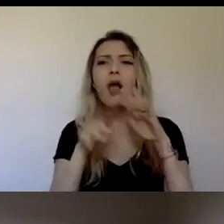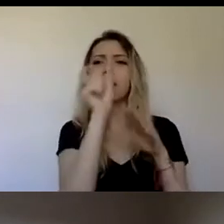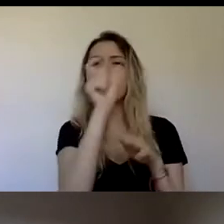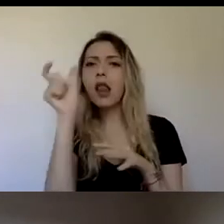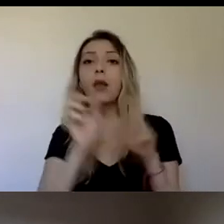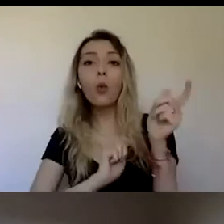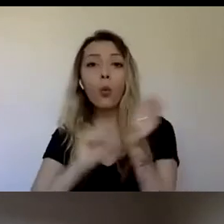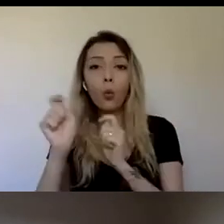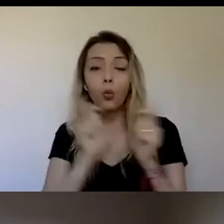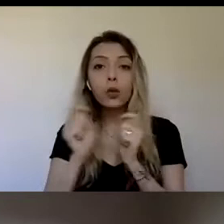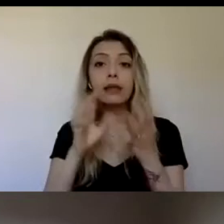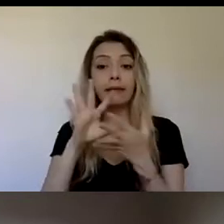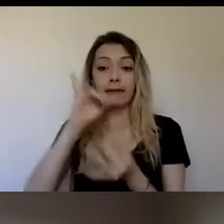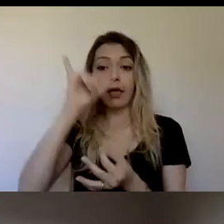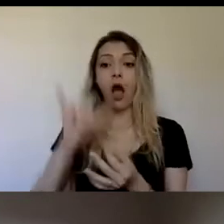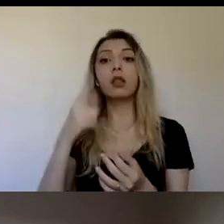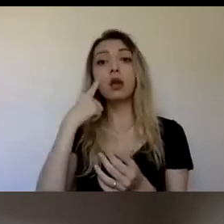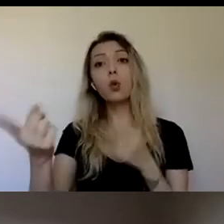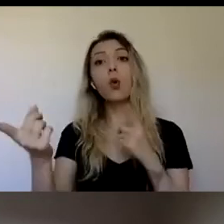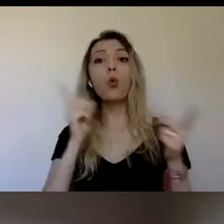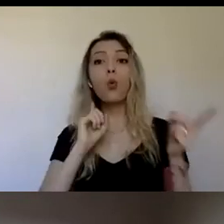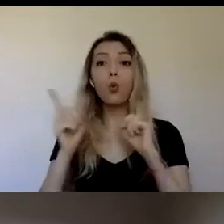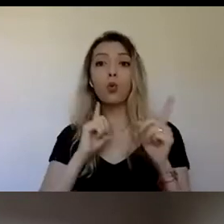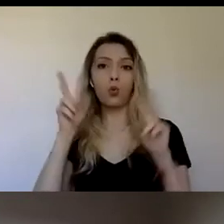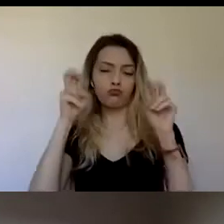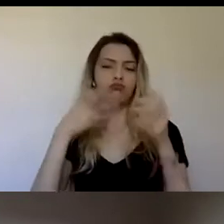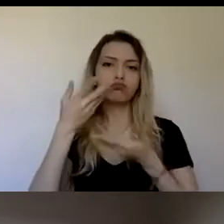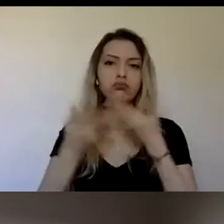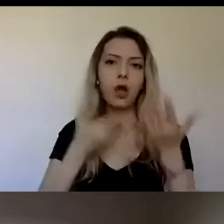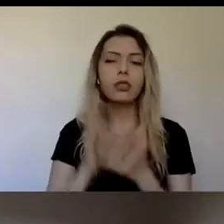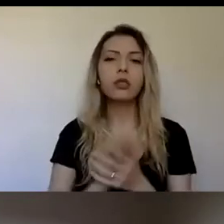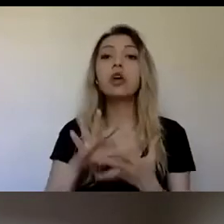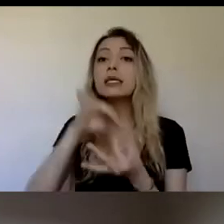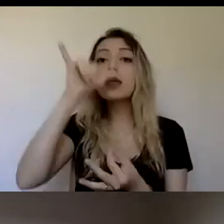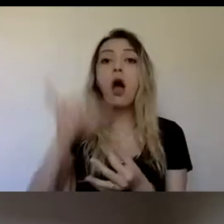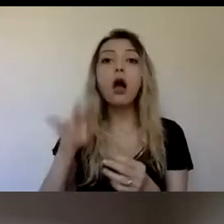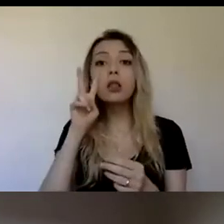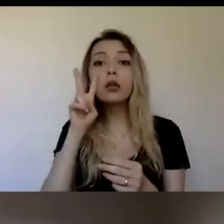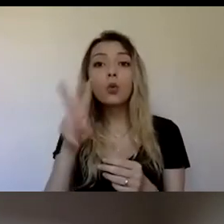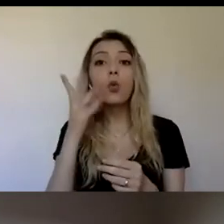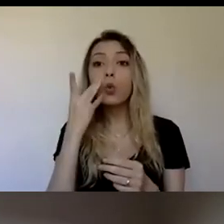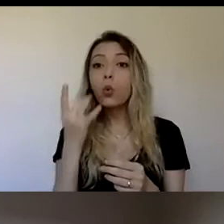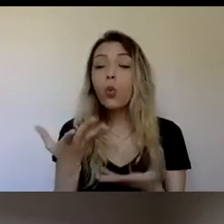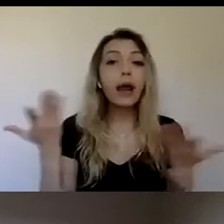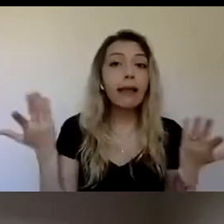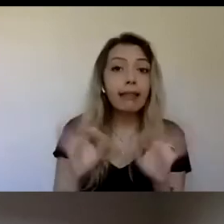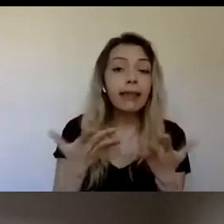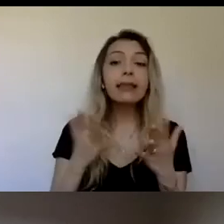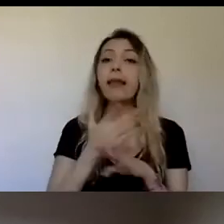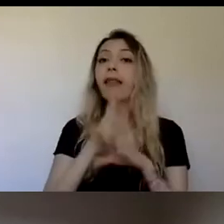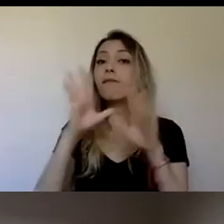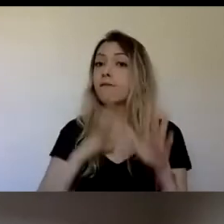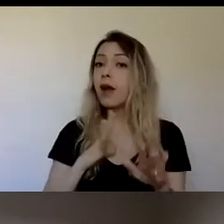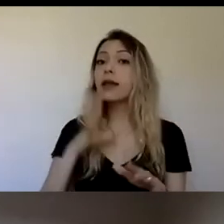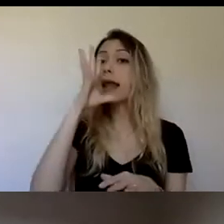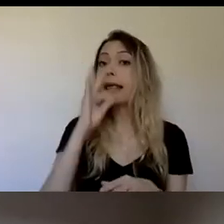hukukundan biraz bahsetmiş olacağız. Ve insan hakları göstergeleri nedir, neden vardır, nasıl, kimler tarafından ne